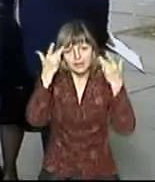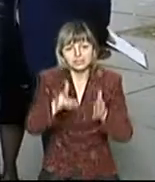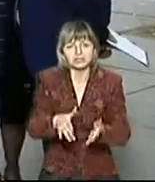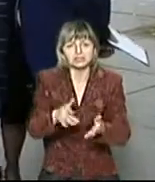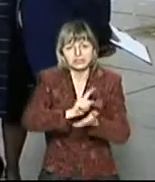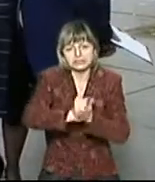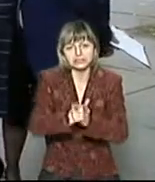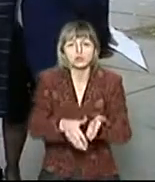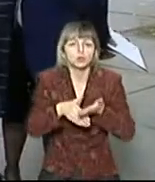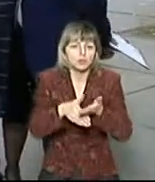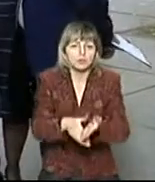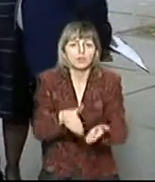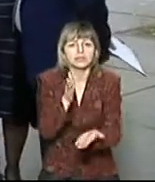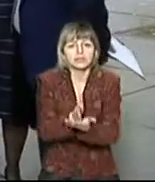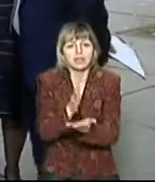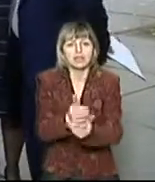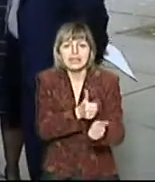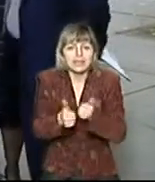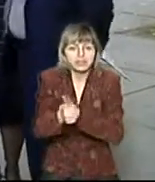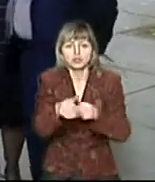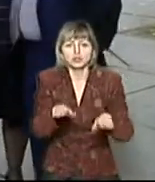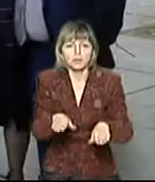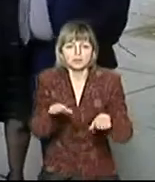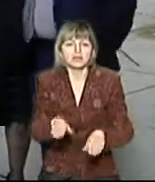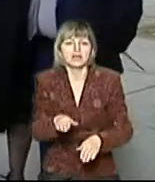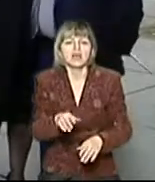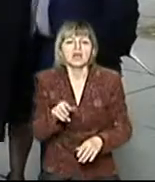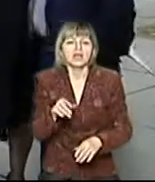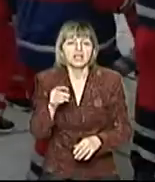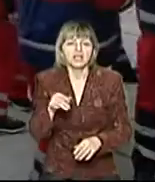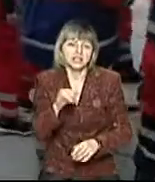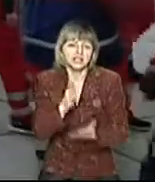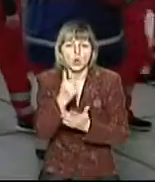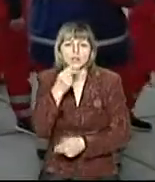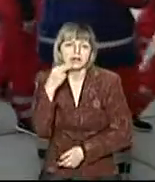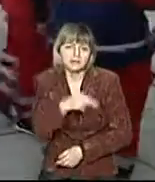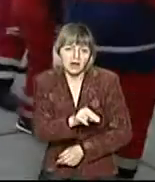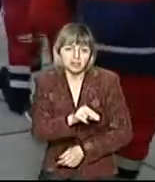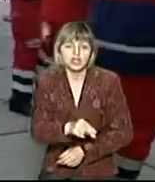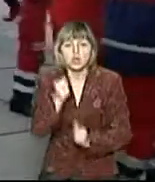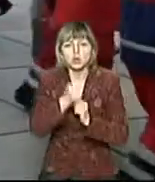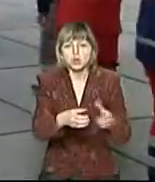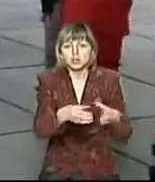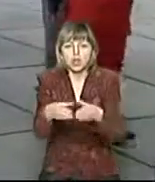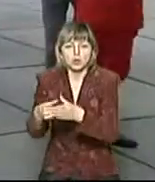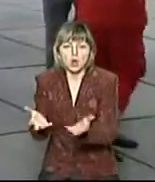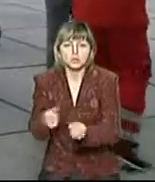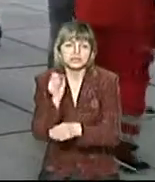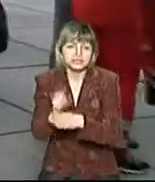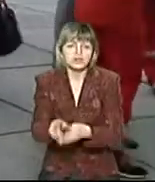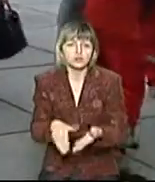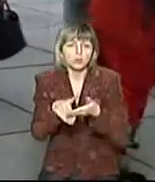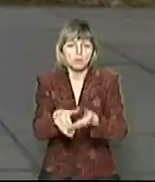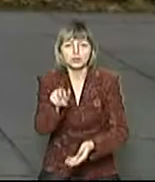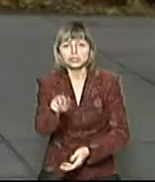допомоги Волинської області знаходиться на лідеруючих позиціях в державі, вона є одна з кращих. Кожна команда отримала завдання –